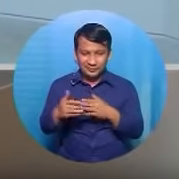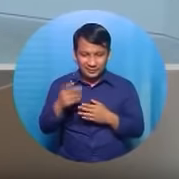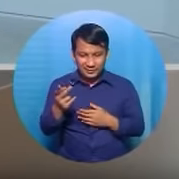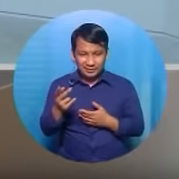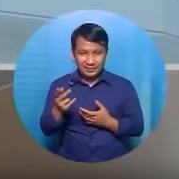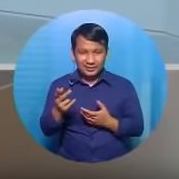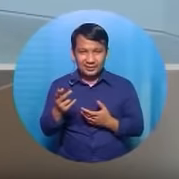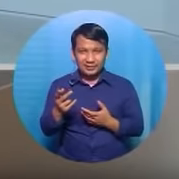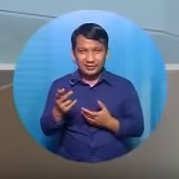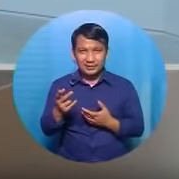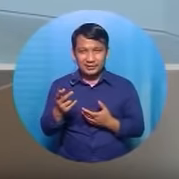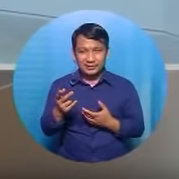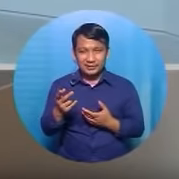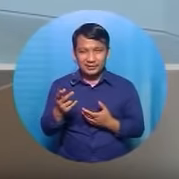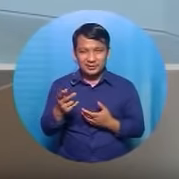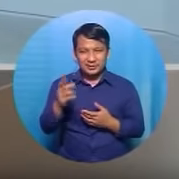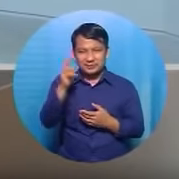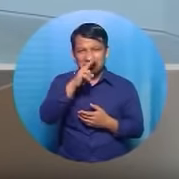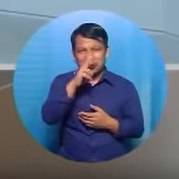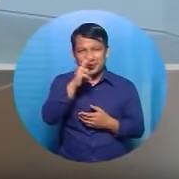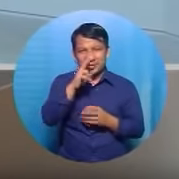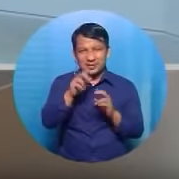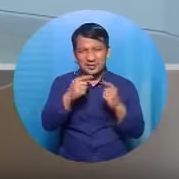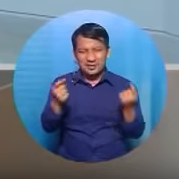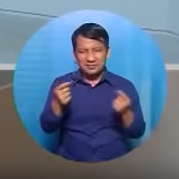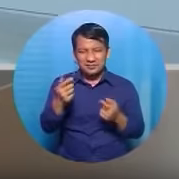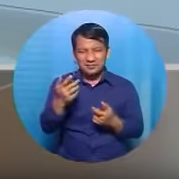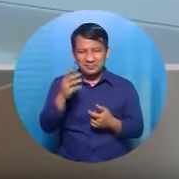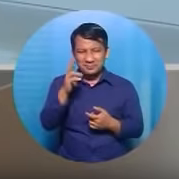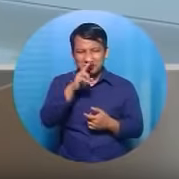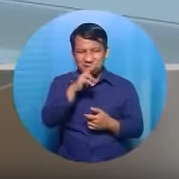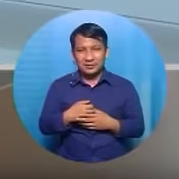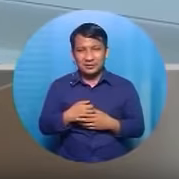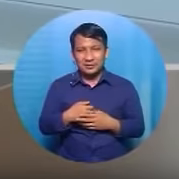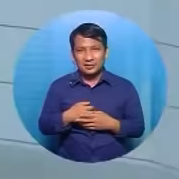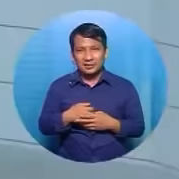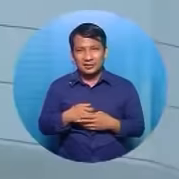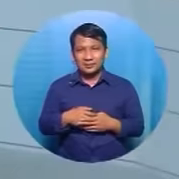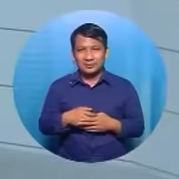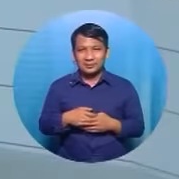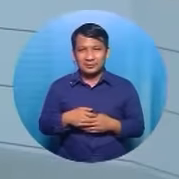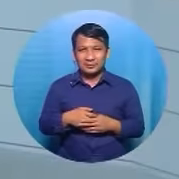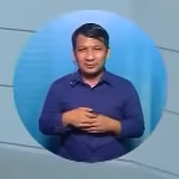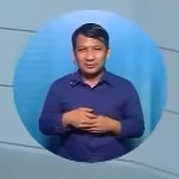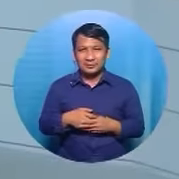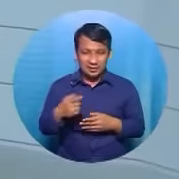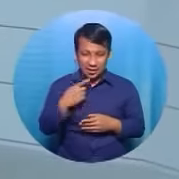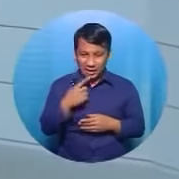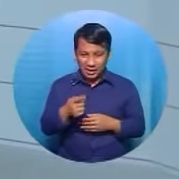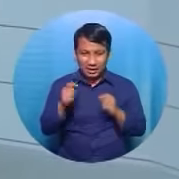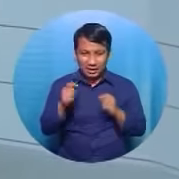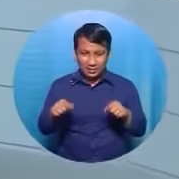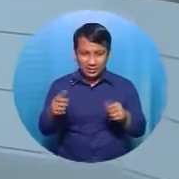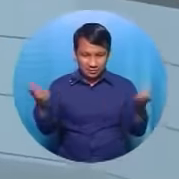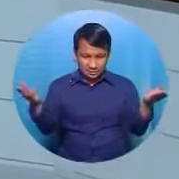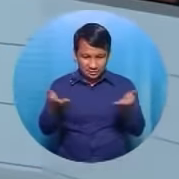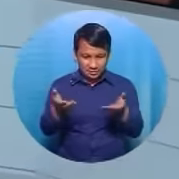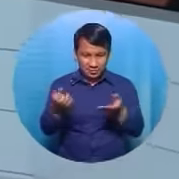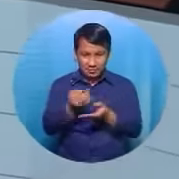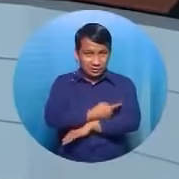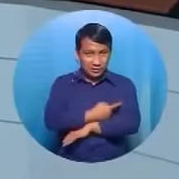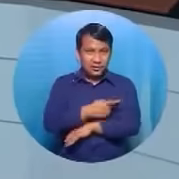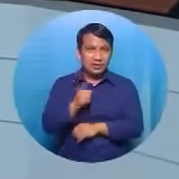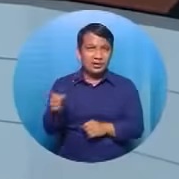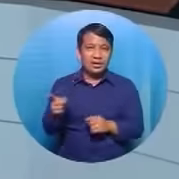dito, sir, niya. Ang iyang po yung sa kuwa, sir. Ang oras mong good, sir. Ganito na lang po, Corporal. Bigyan ko kayo ng ilang